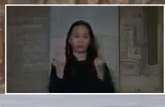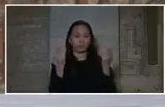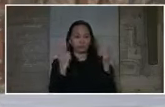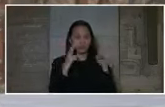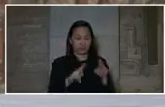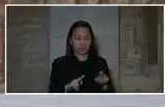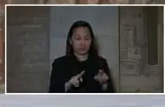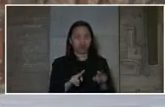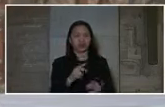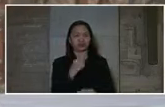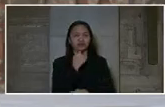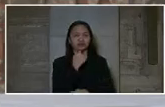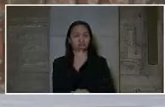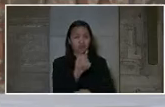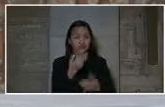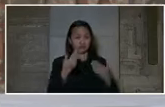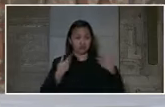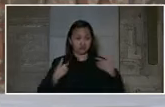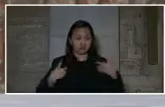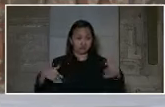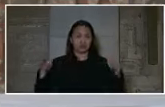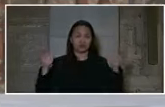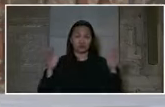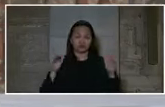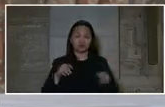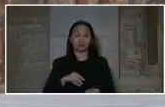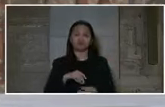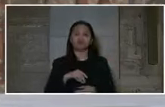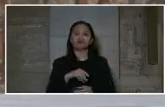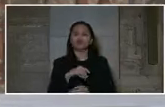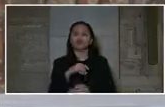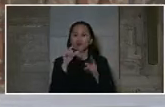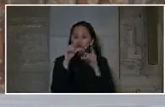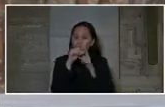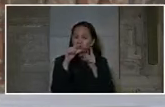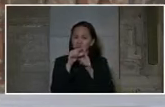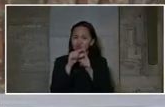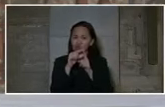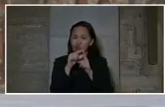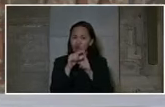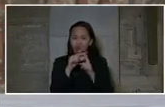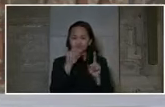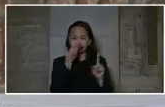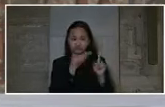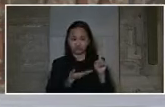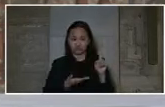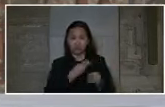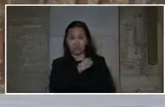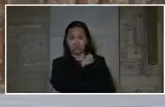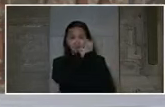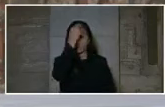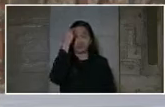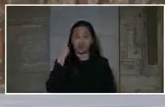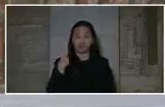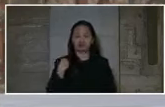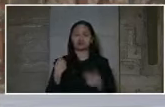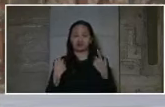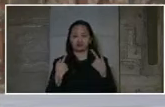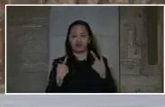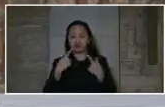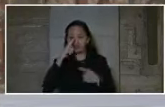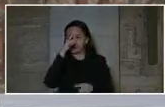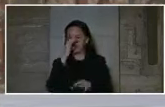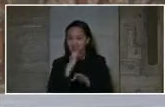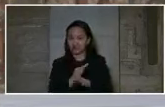mo. Those are words of someone who have faith, who has faith in the